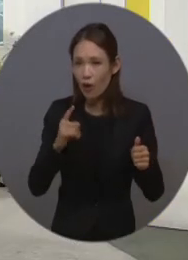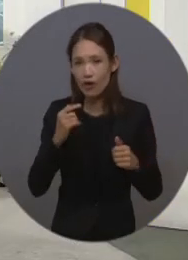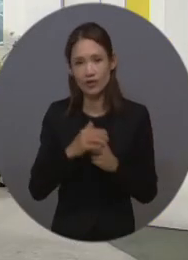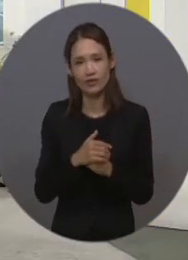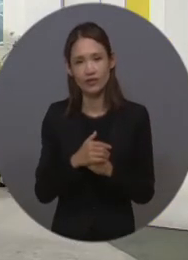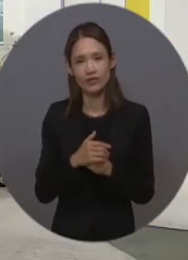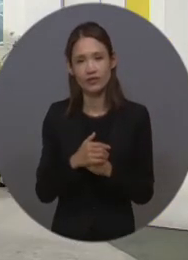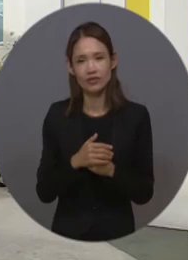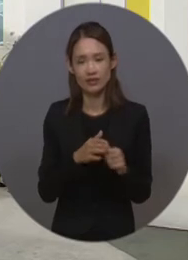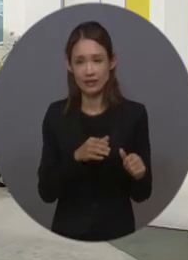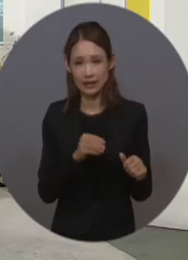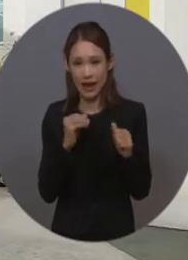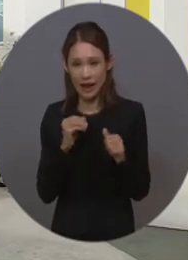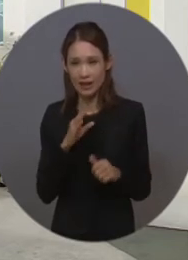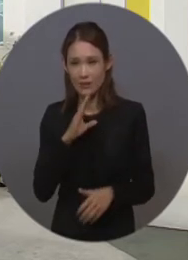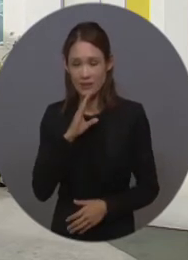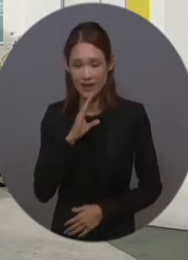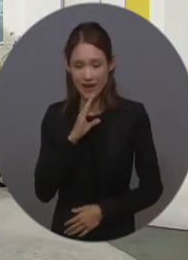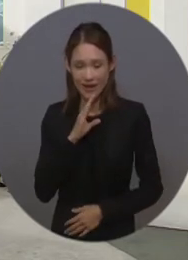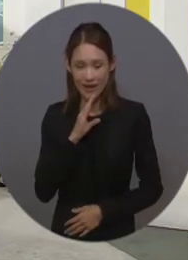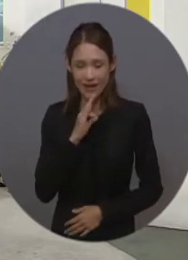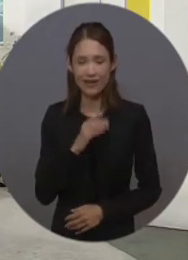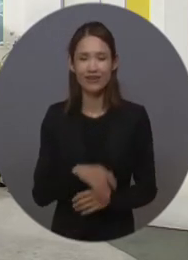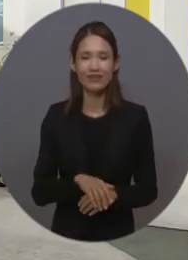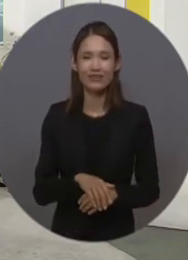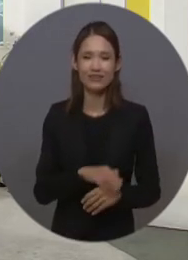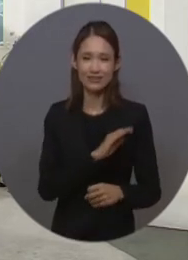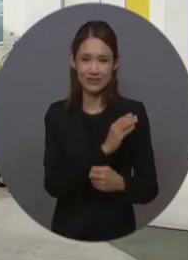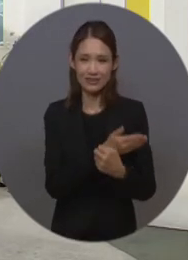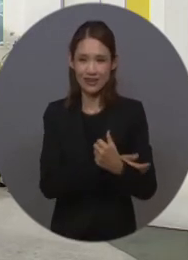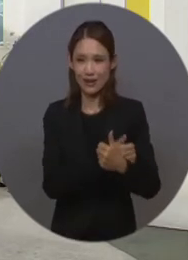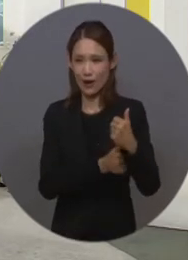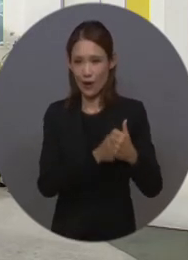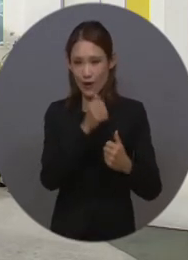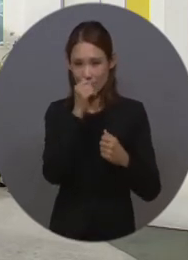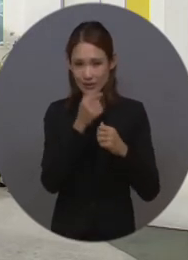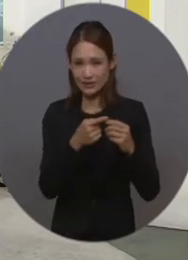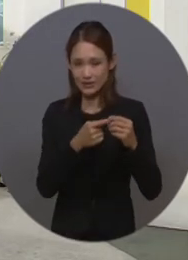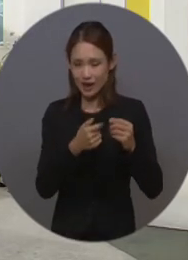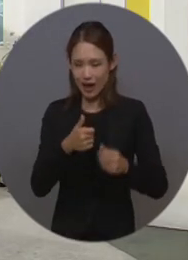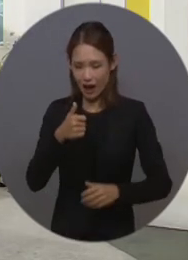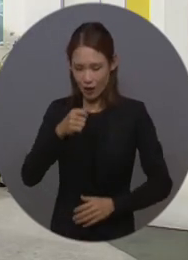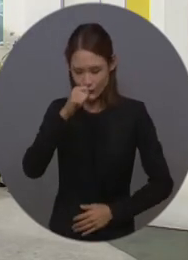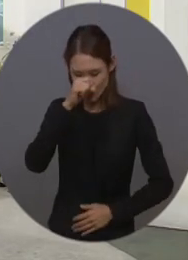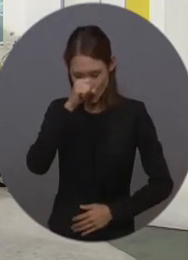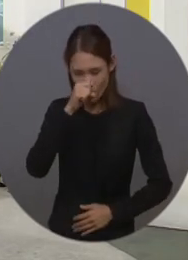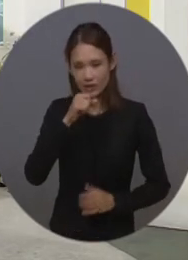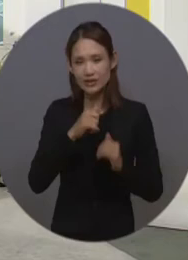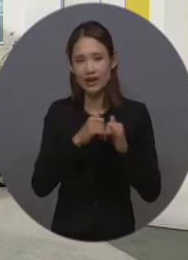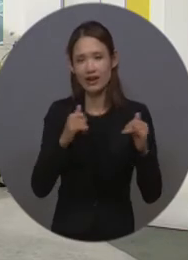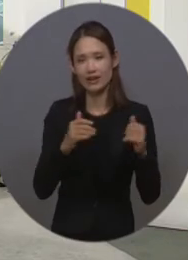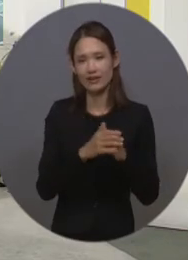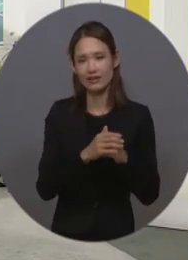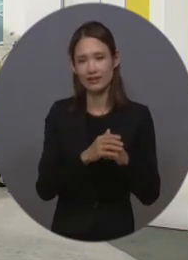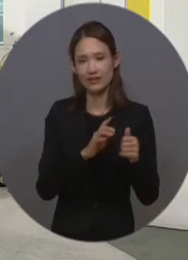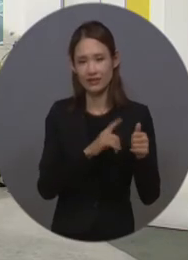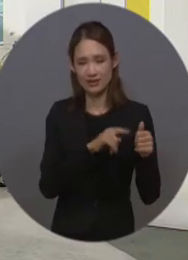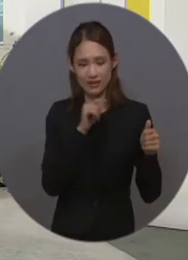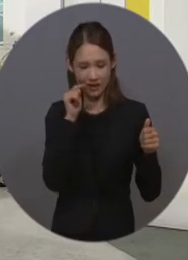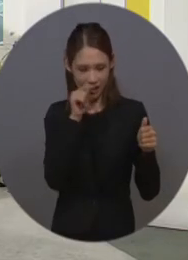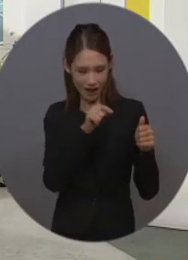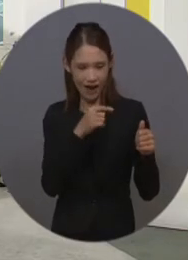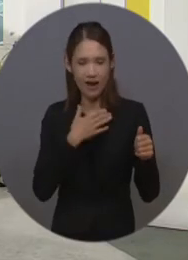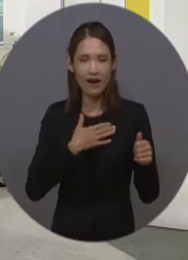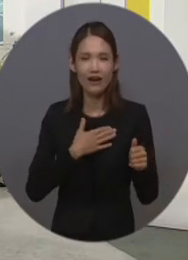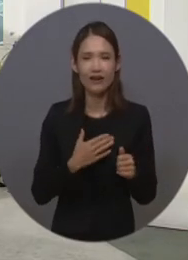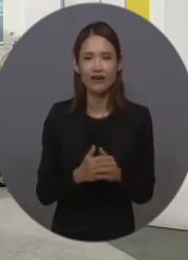그거죠. 캐스팅이 된 겁니다. 예. 이런 실력이 있는 최고의 인재를 네. 김영삼 대통령도 알아보신 거죠.